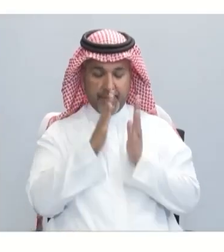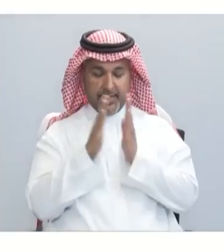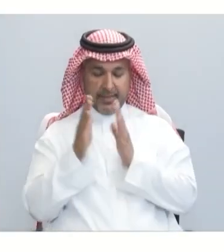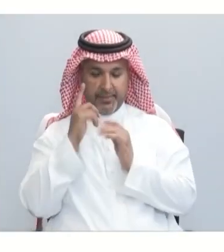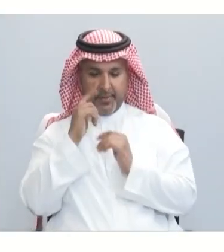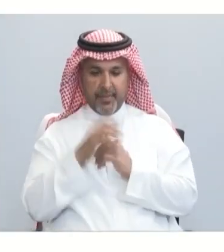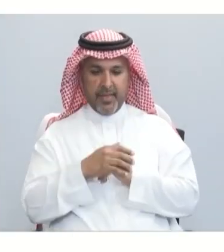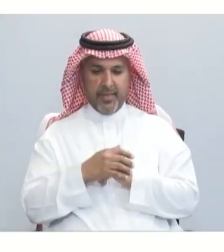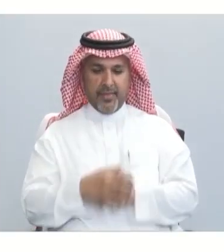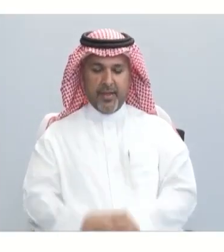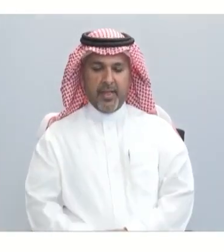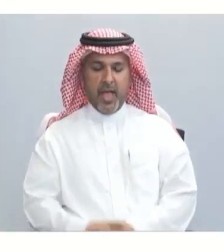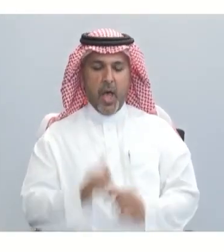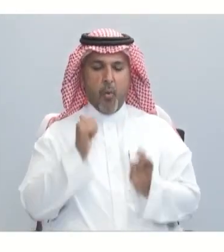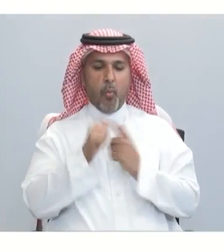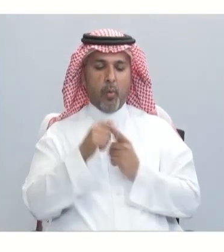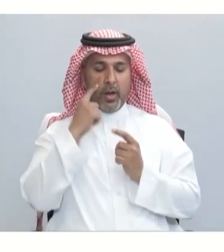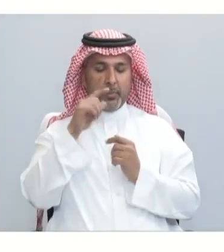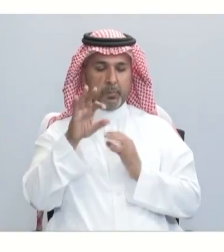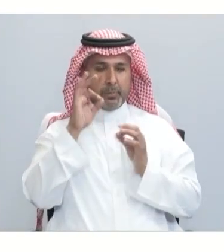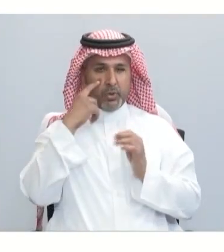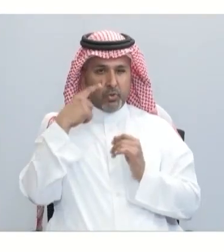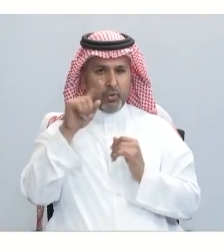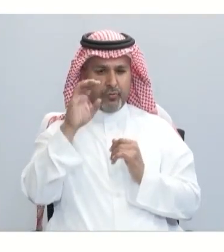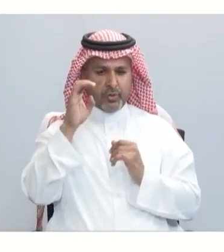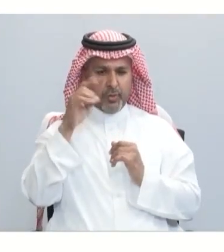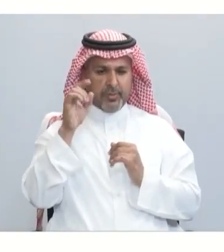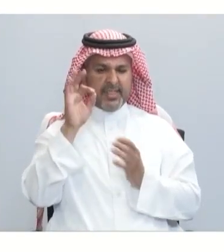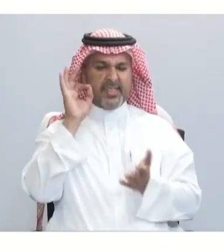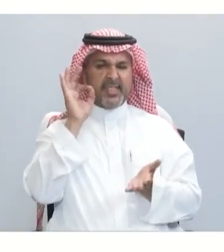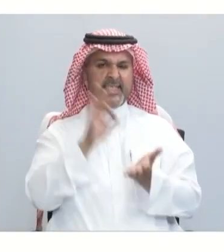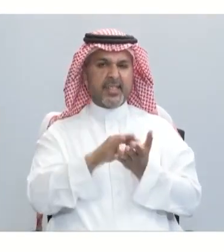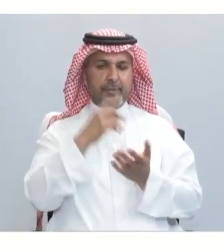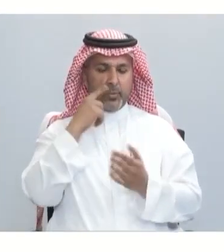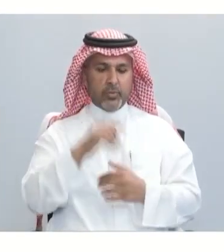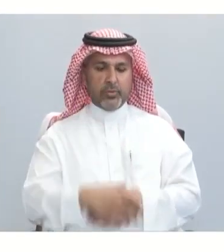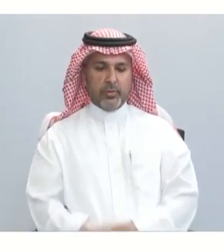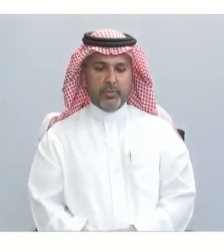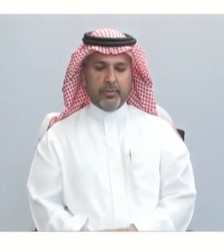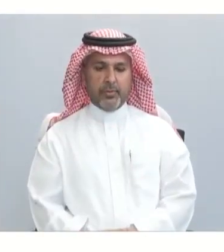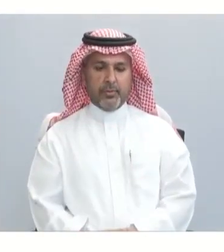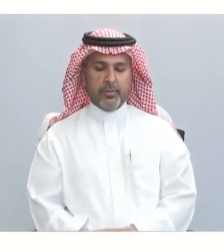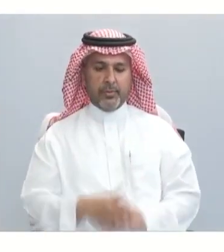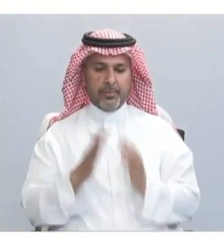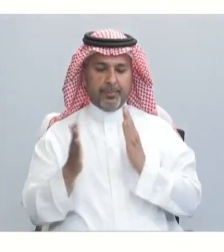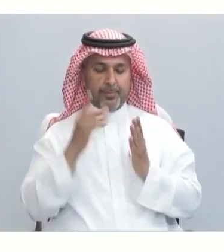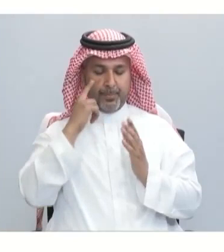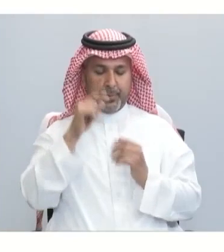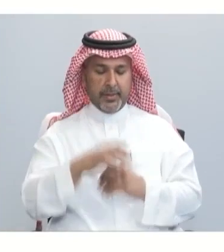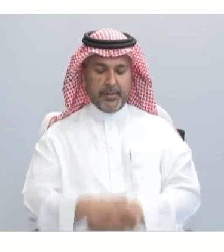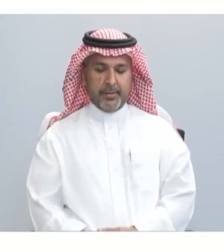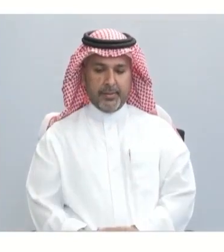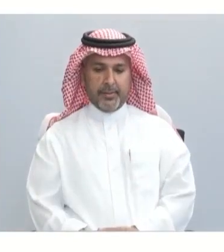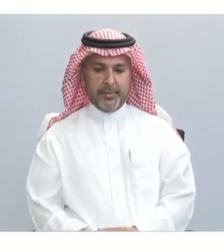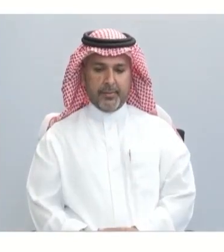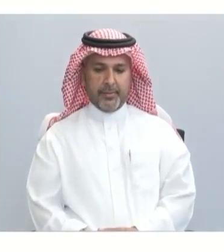القسم الاول اللي هو صفر على طول لانه اصغر من ثلاثه ارباع واسهل شيء في التعويض بين بين 3 ا وسب